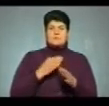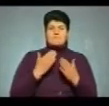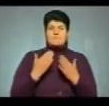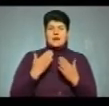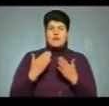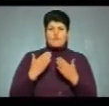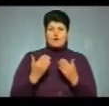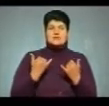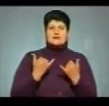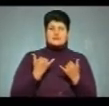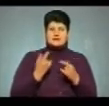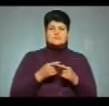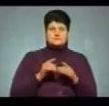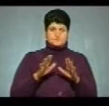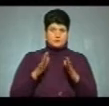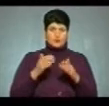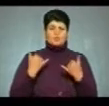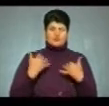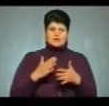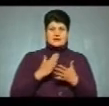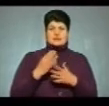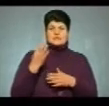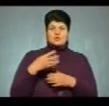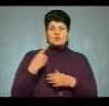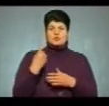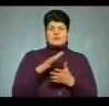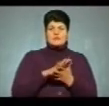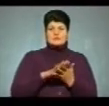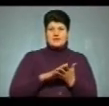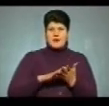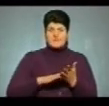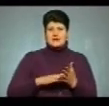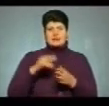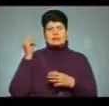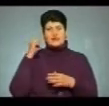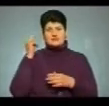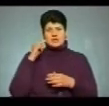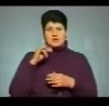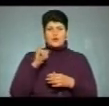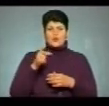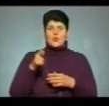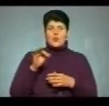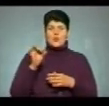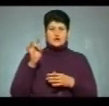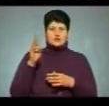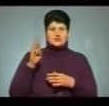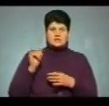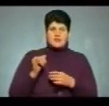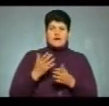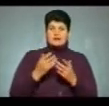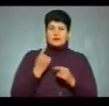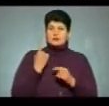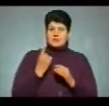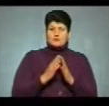і зараз, на даний момент, у нас вже є 41 заявка на навчання в Угорщині. Але одне наше прохання – це те, що